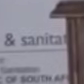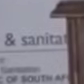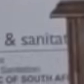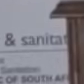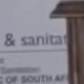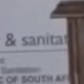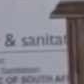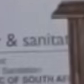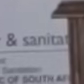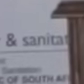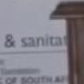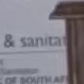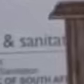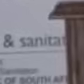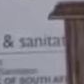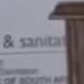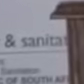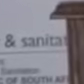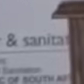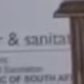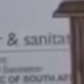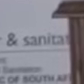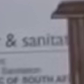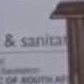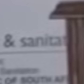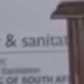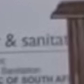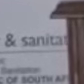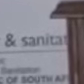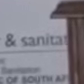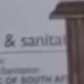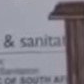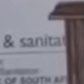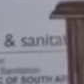kodwa ngalento esiyenzeka lapha eJozini